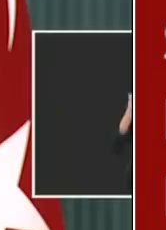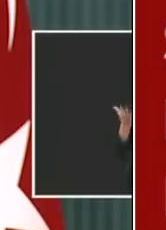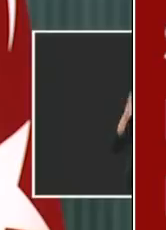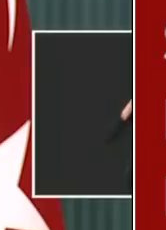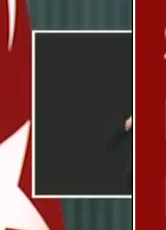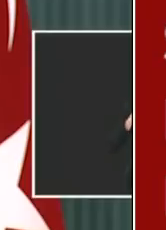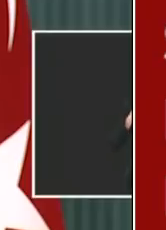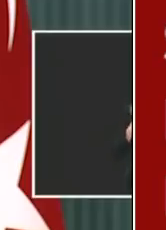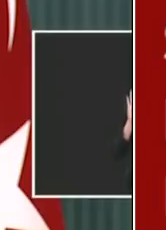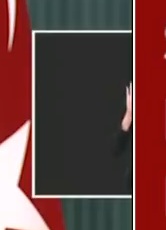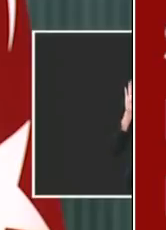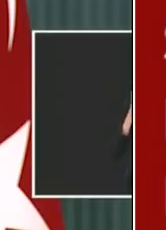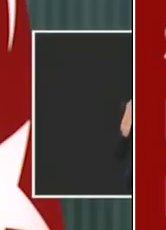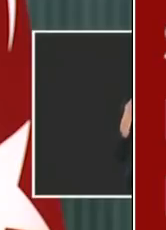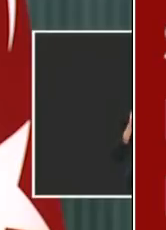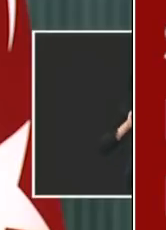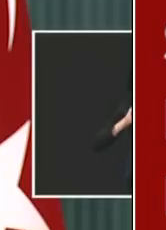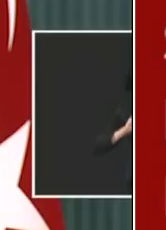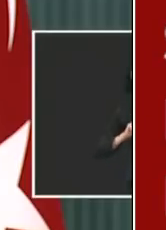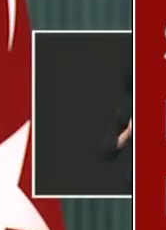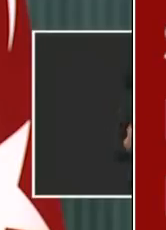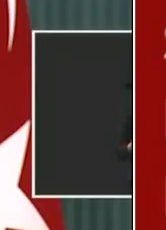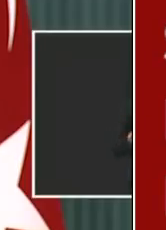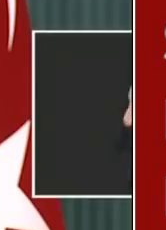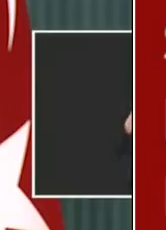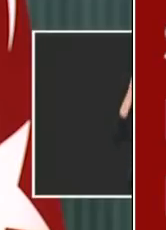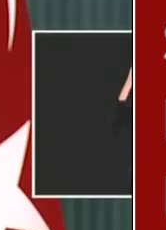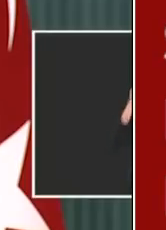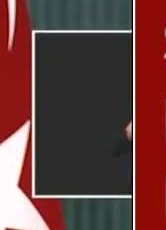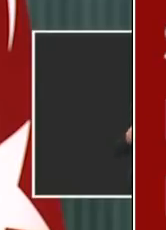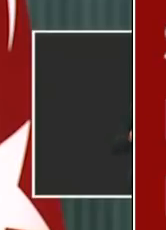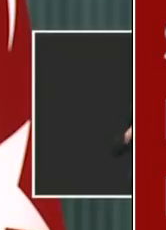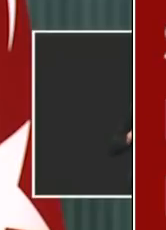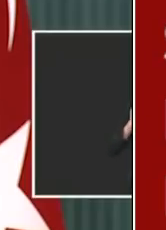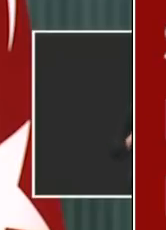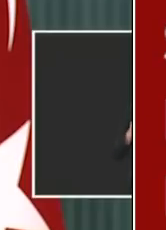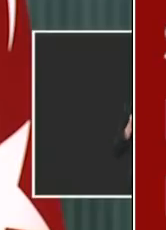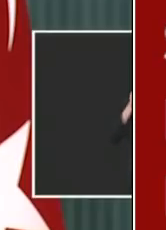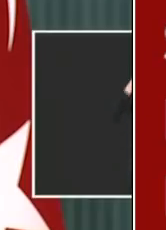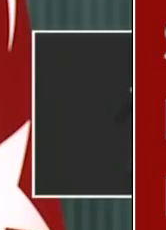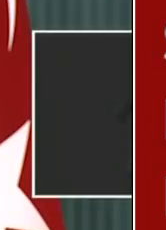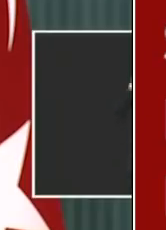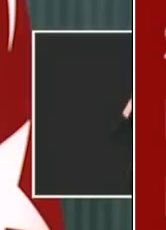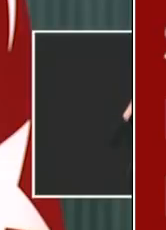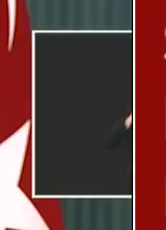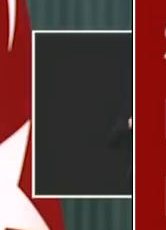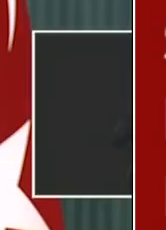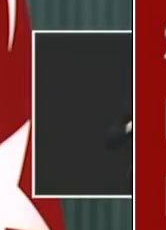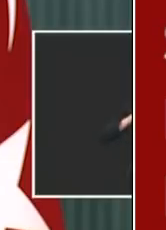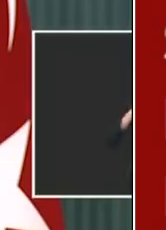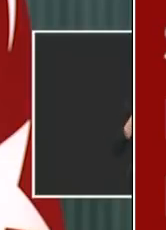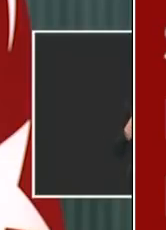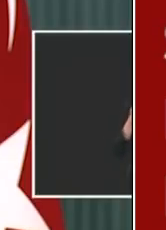bir demokrasi ve Kalkınma anlayışı ile yönetiyoruz Türkiye'de bu kavramlardan